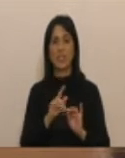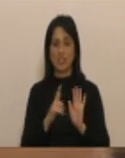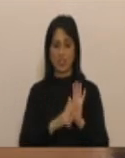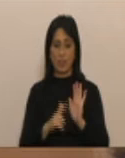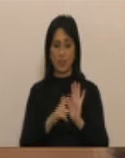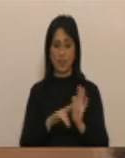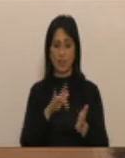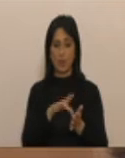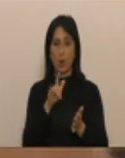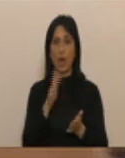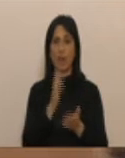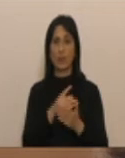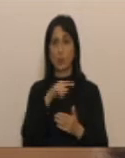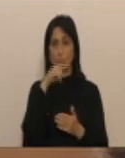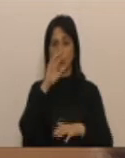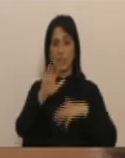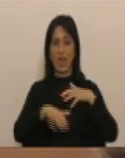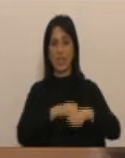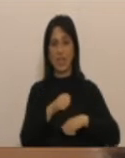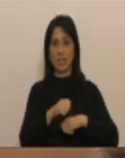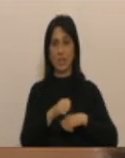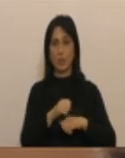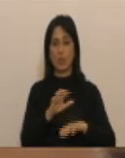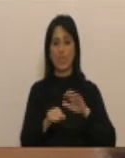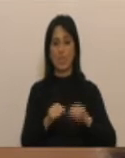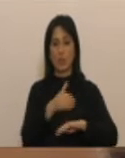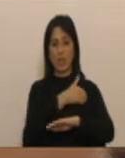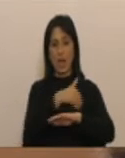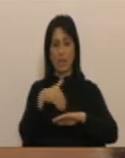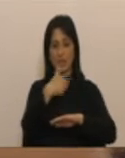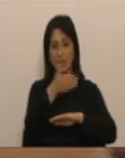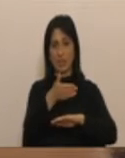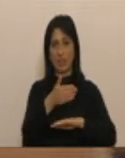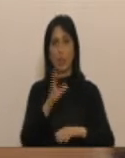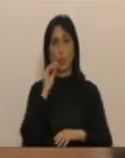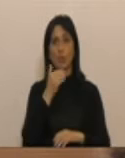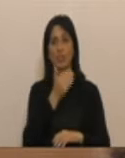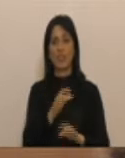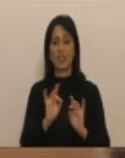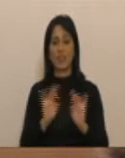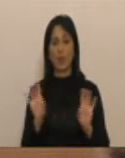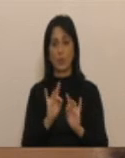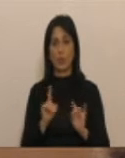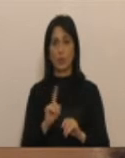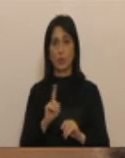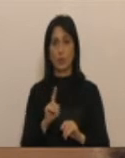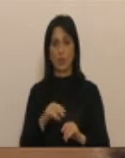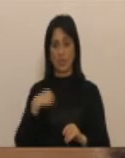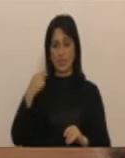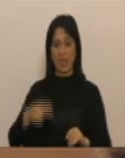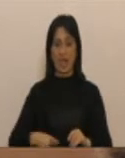77 მოქალაქე ყავს რუსეთს გატაცებული საოკუპაციო ხაზიდან და როდესაც თქვენ გვეუბნებით, რომ